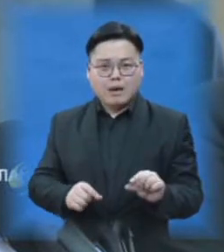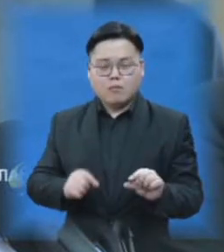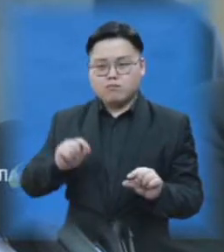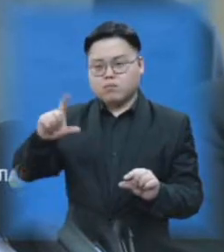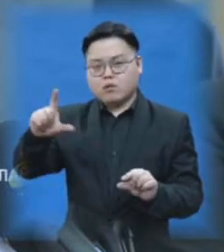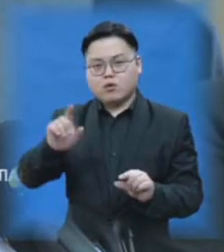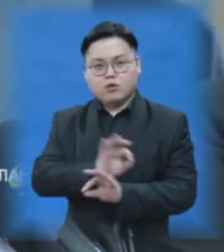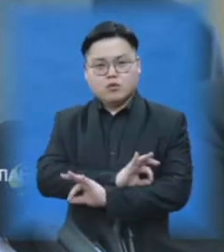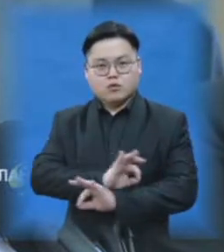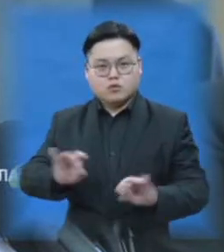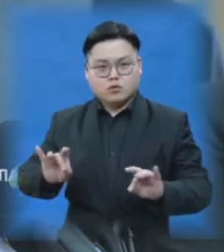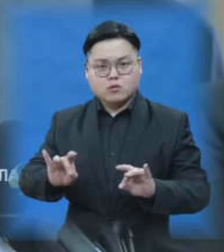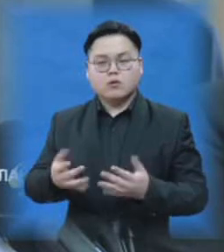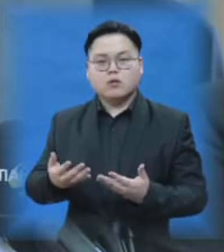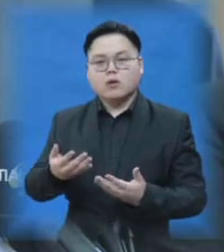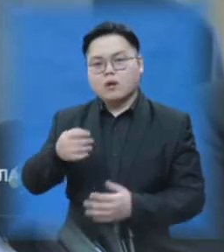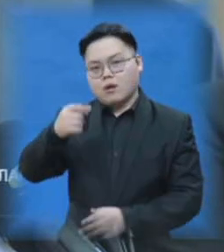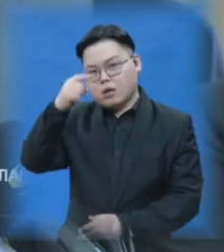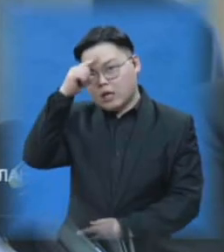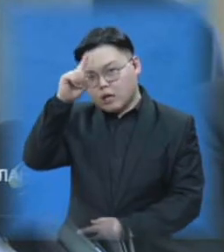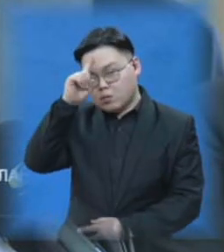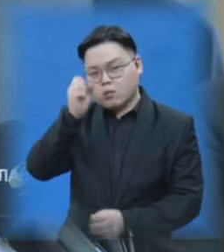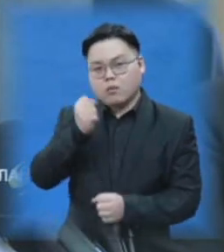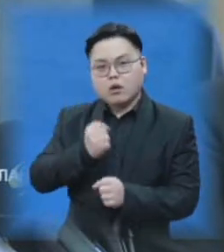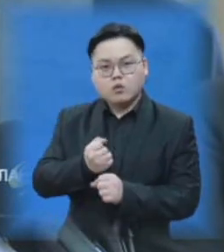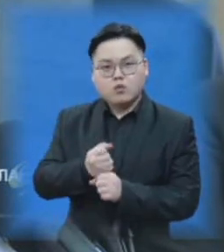Тэгэхээр одоо манай эмч ажилтнуудын